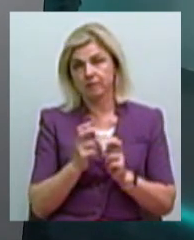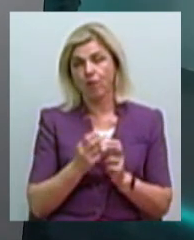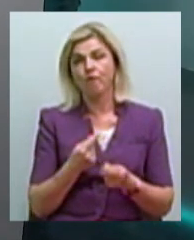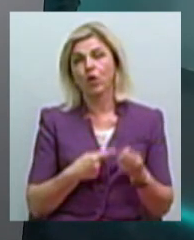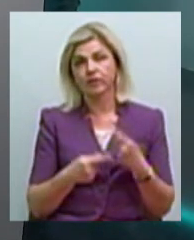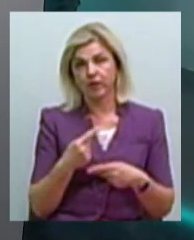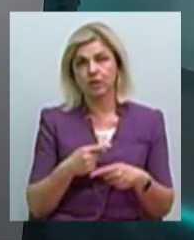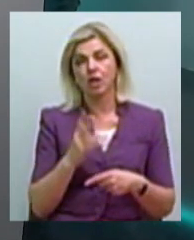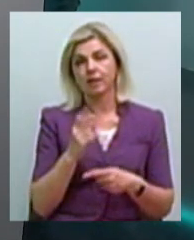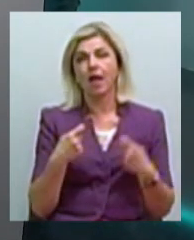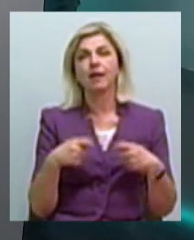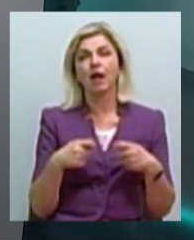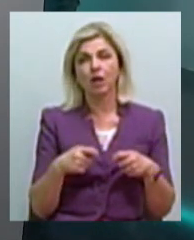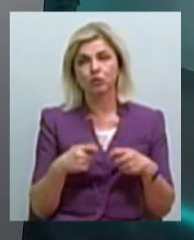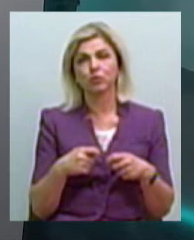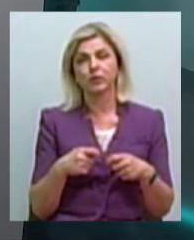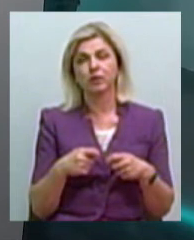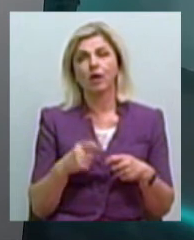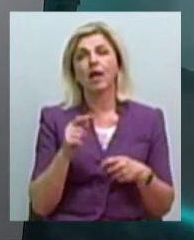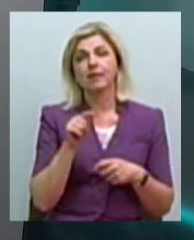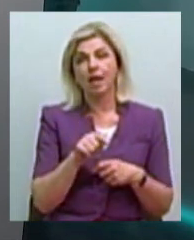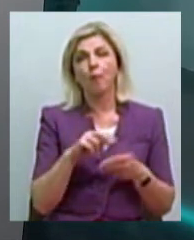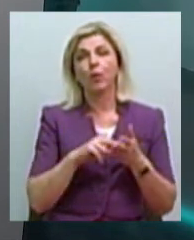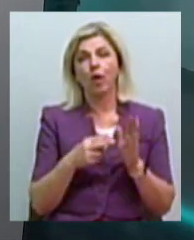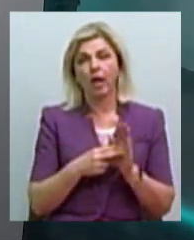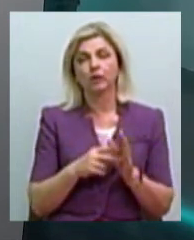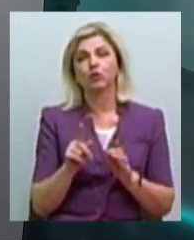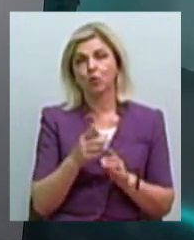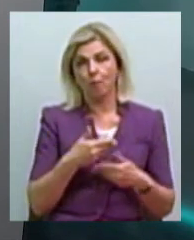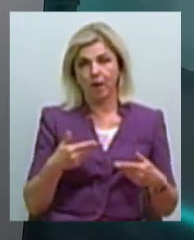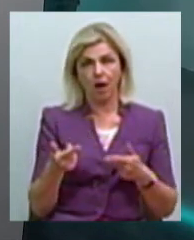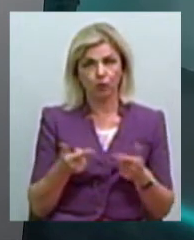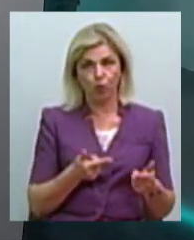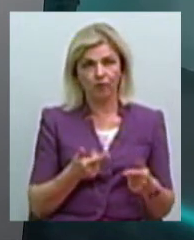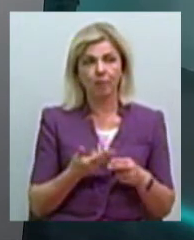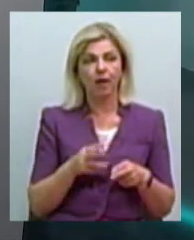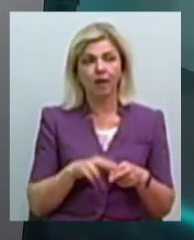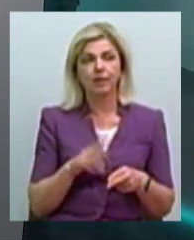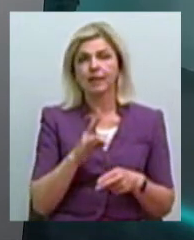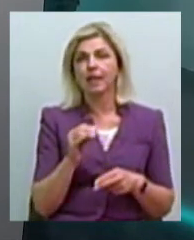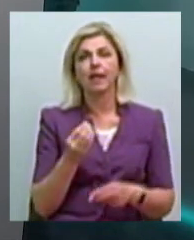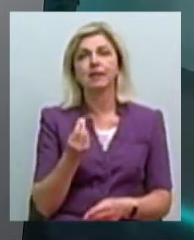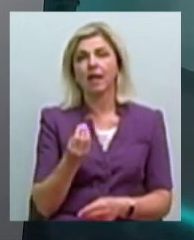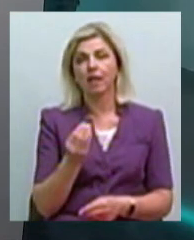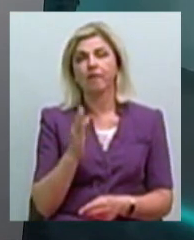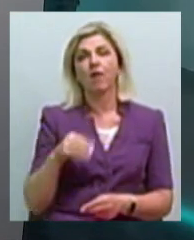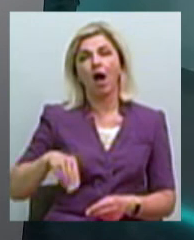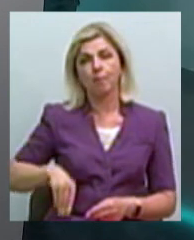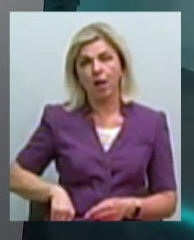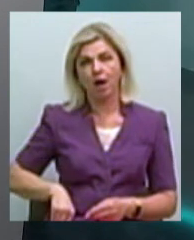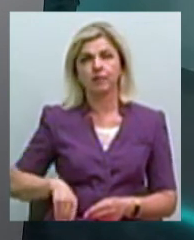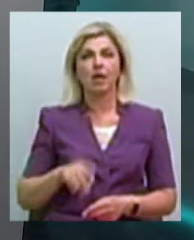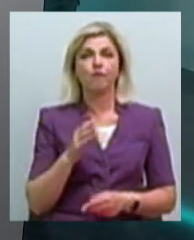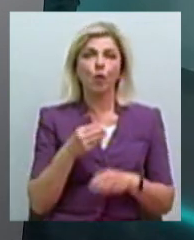возвращаются на реализацию, опять же, тех же проектов следующих, которые мы готовим. Это не деньги, идущие в карман, не знаю,